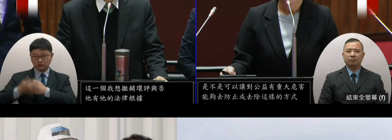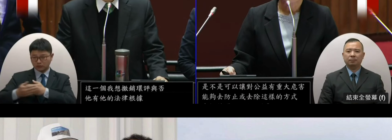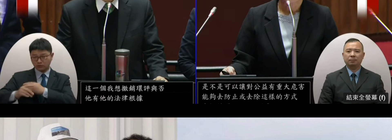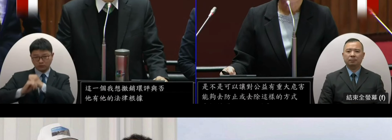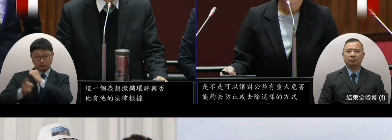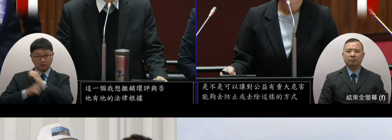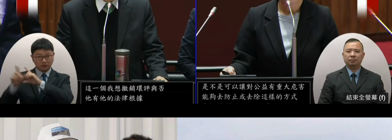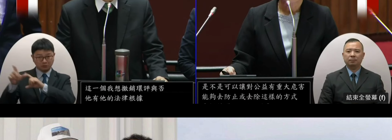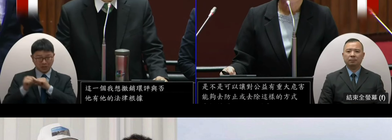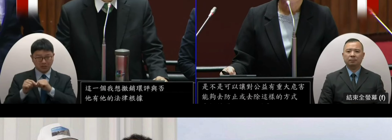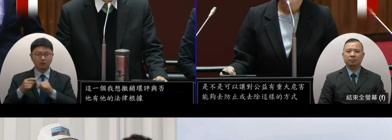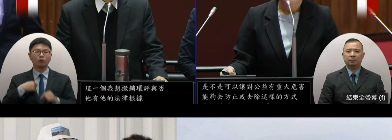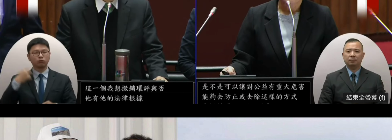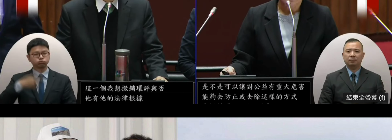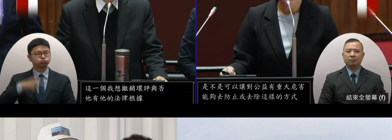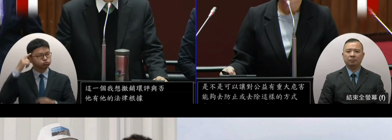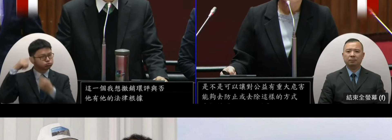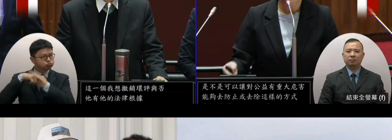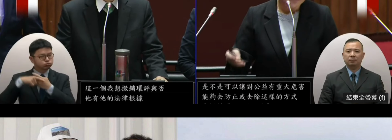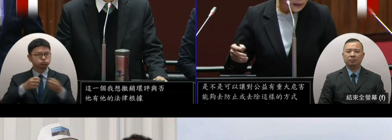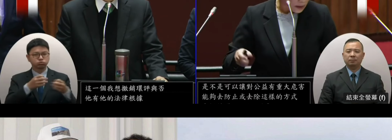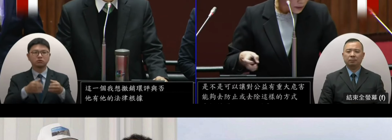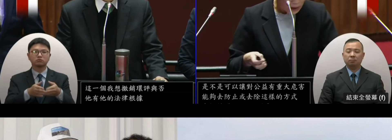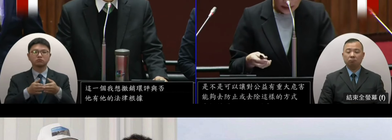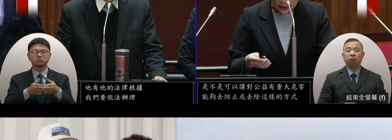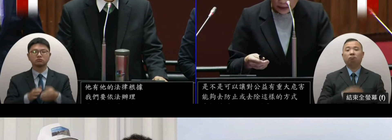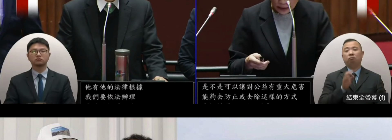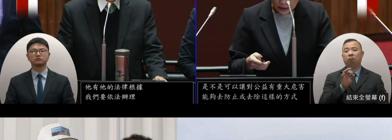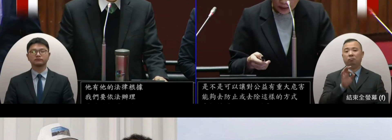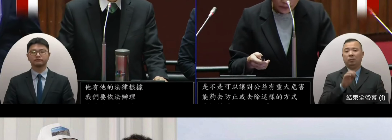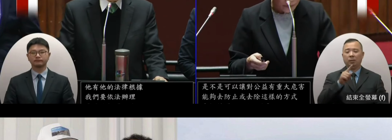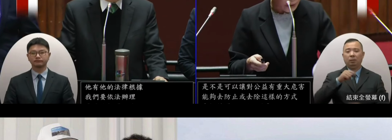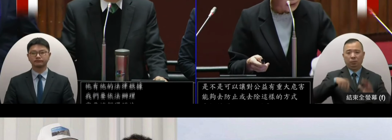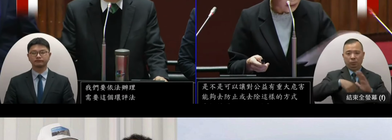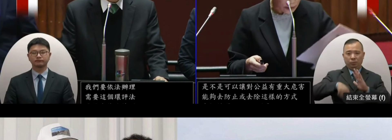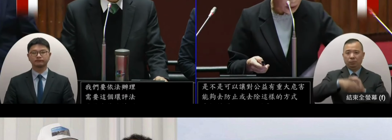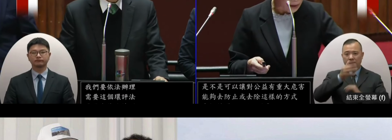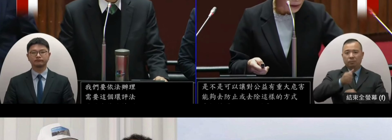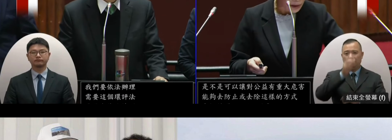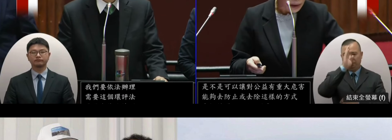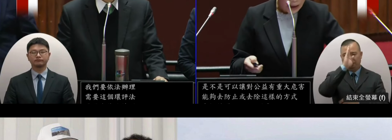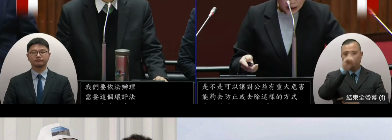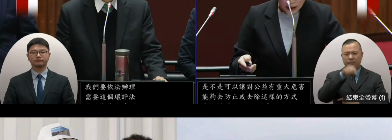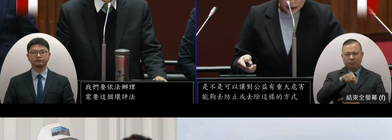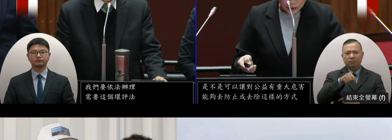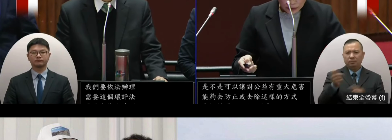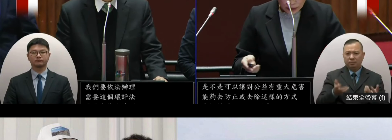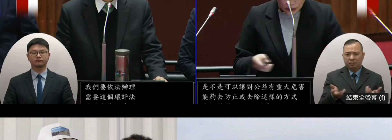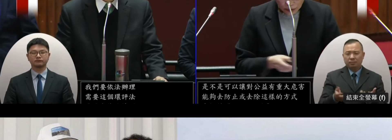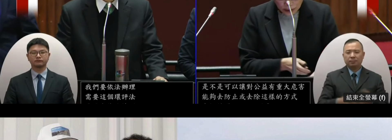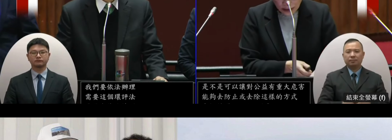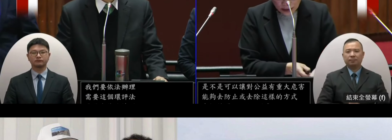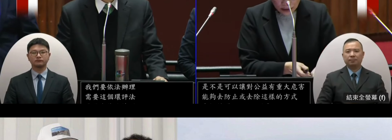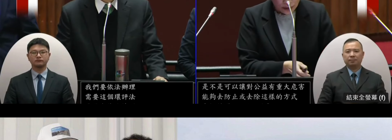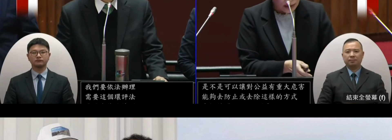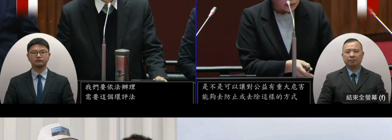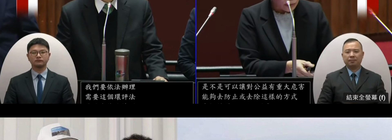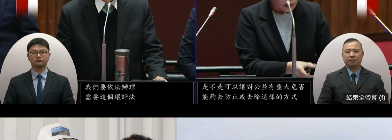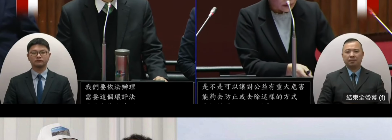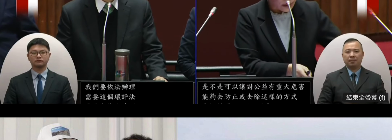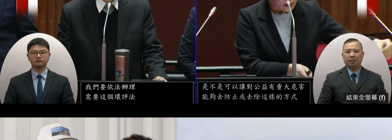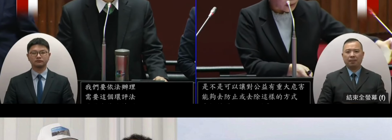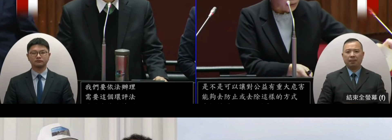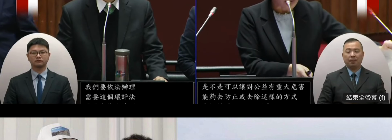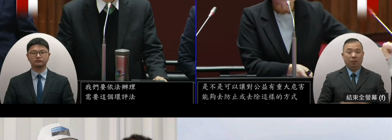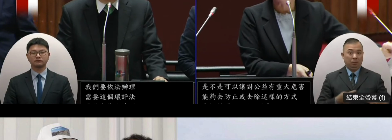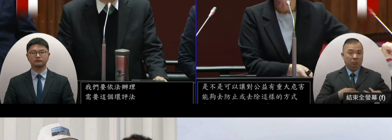我们可能要研议一下。 好，那就请院长这个部分也希望能够落实对总